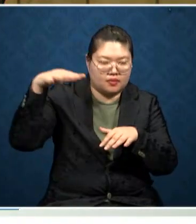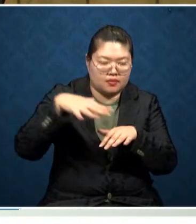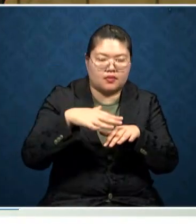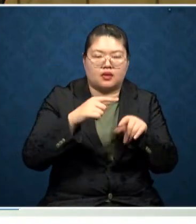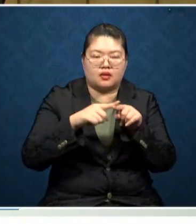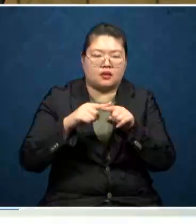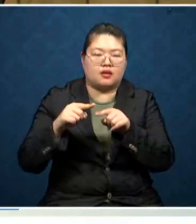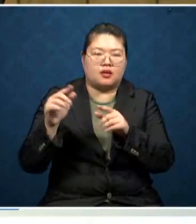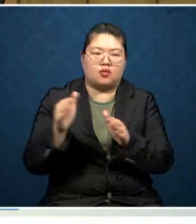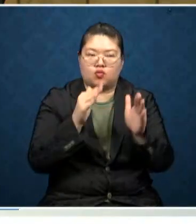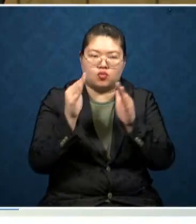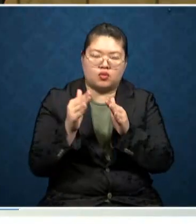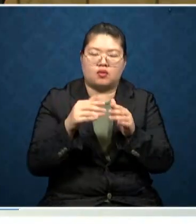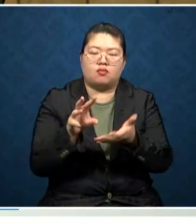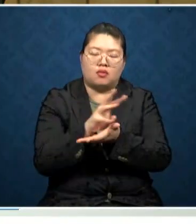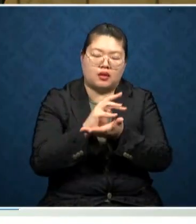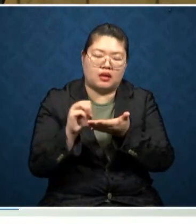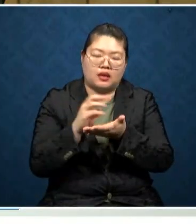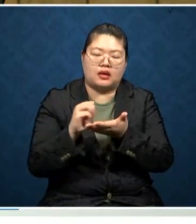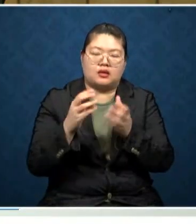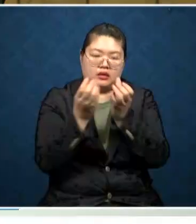มหาชนมหาวิทยาลัย